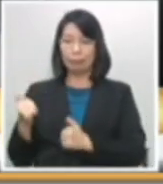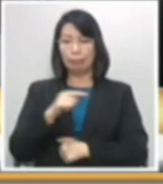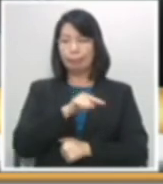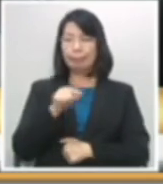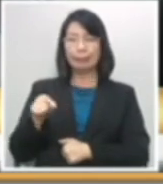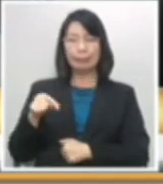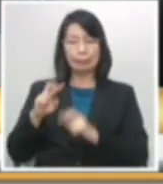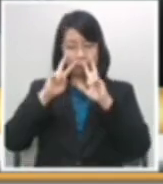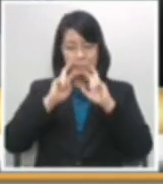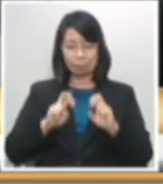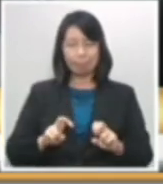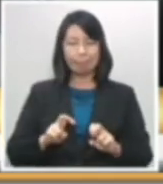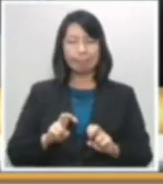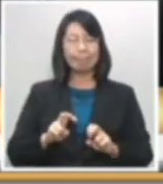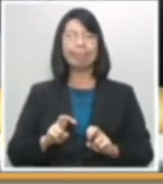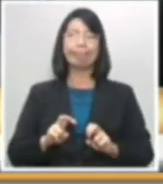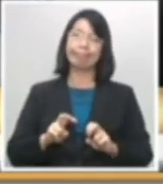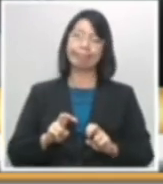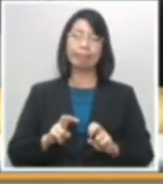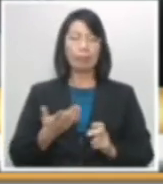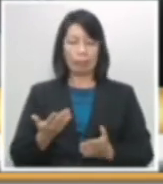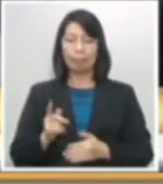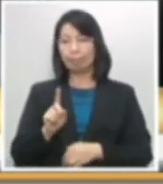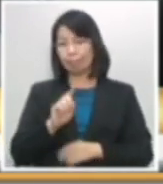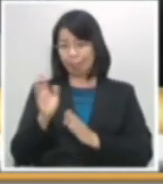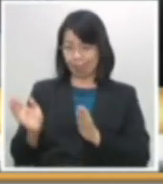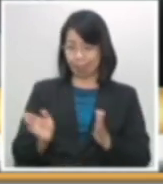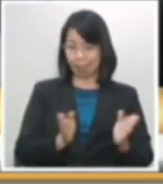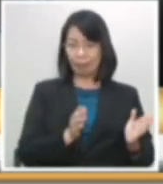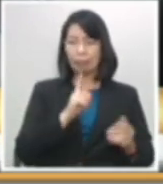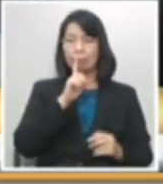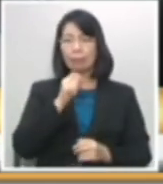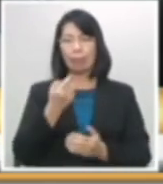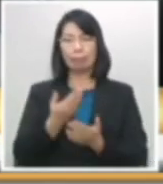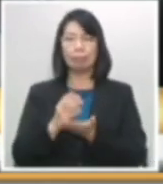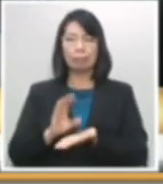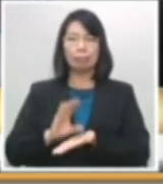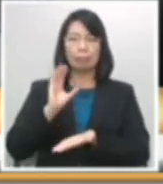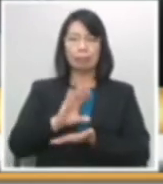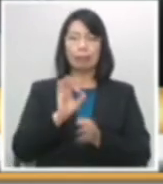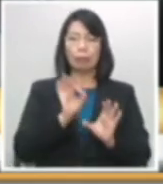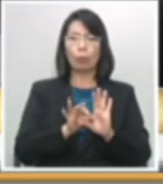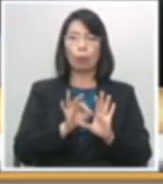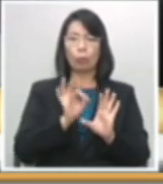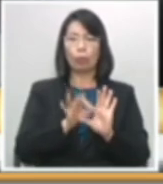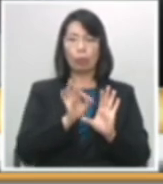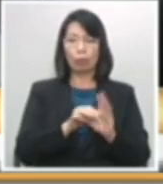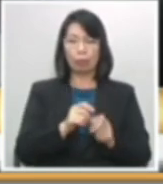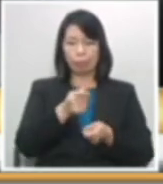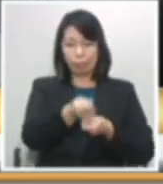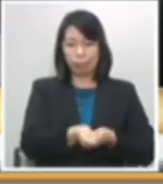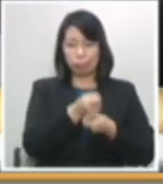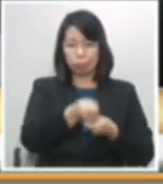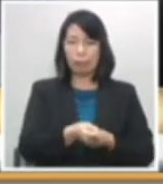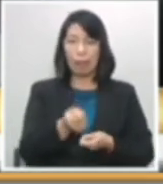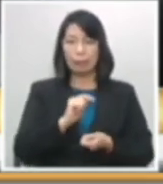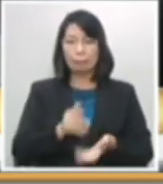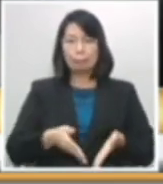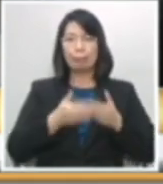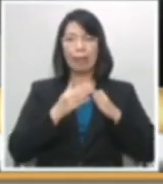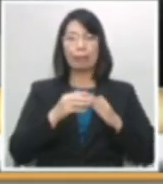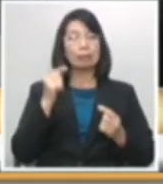งสัยอยู่เรื่องหนึ่งธ.ก.ส.เนี่ยตั้งมาเพื่ออะไรวัตถุประสงค์ก็เพื่อพี่น้องชาวเกษตรก